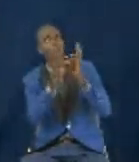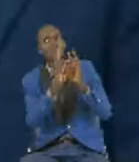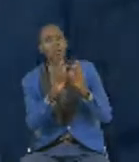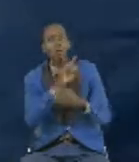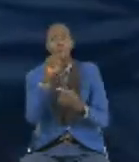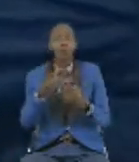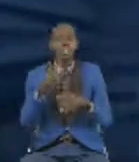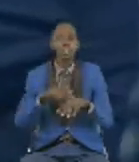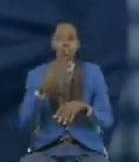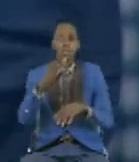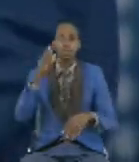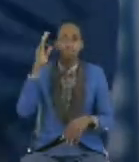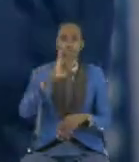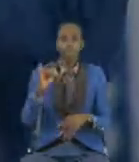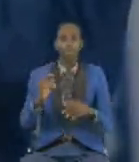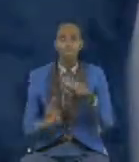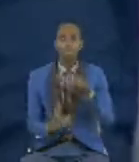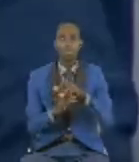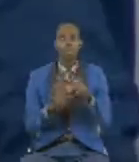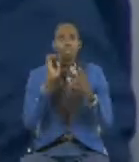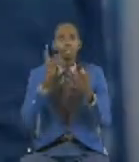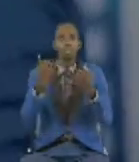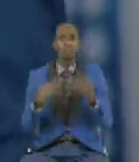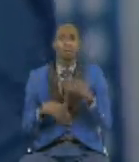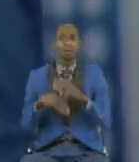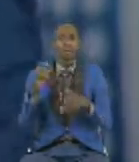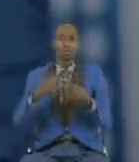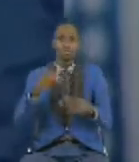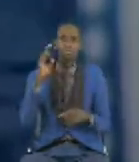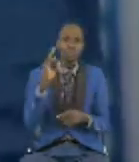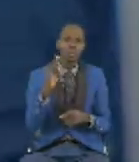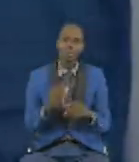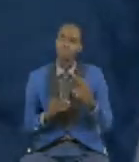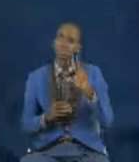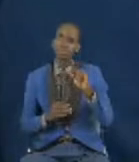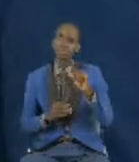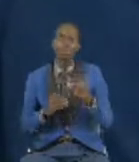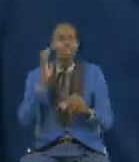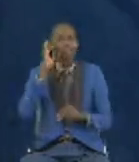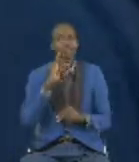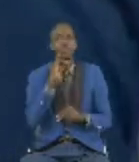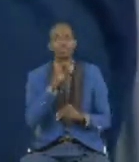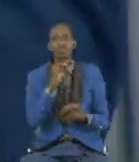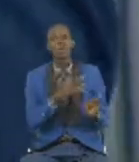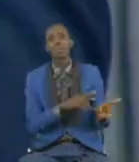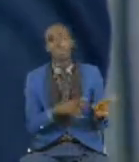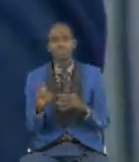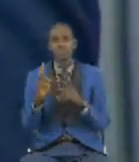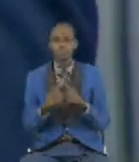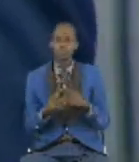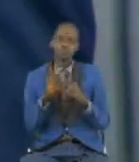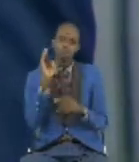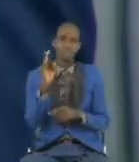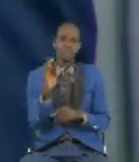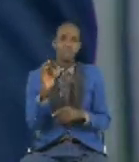de la prédication vient, il monte au pupitre et il est prêt à prier. Non, il n'est pas prêt à prêcher, il